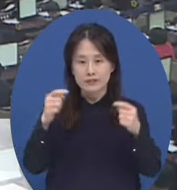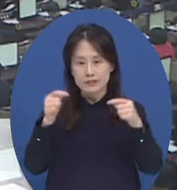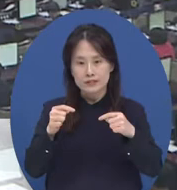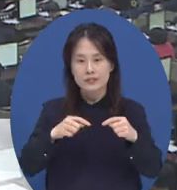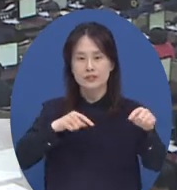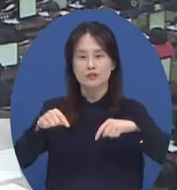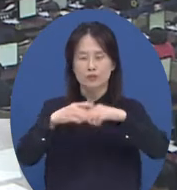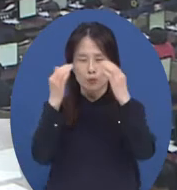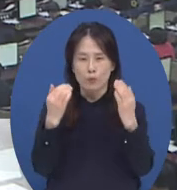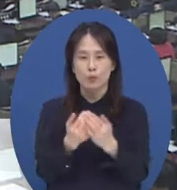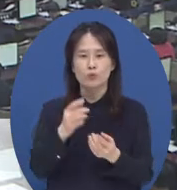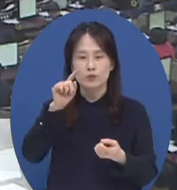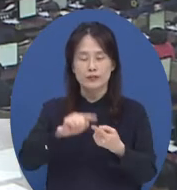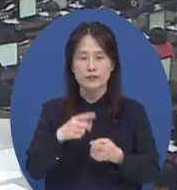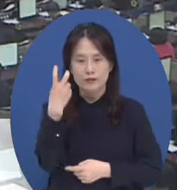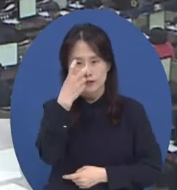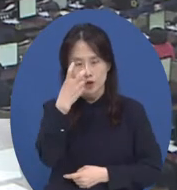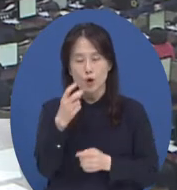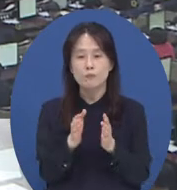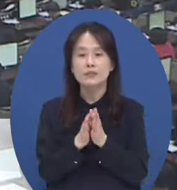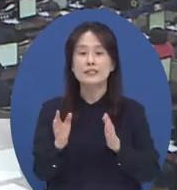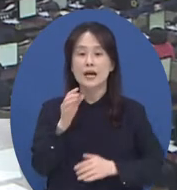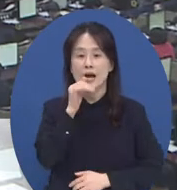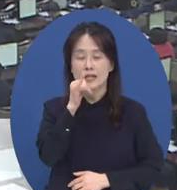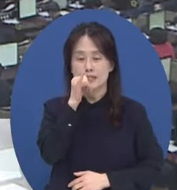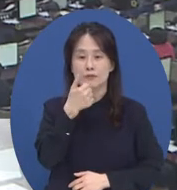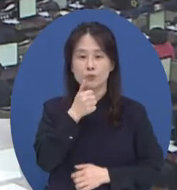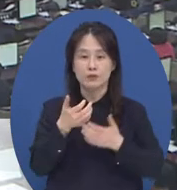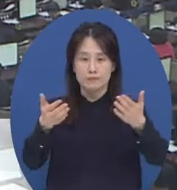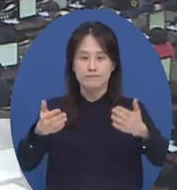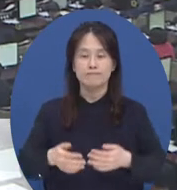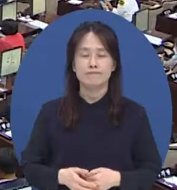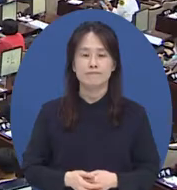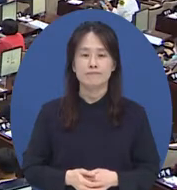도정 전반에 대한 점검이 이뤄집니다. 보도에 최창순 기자입니다.